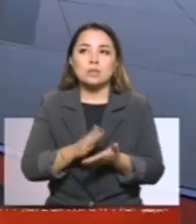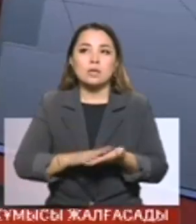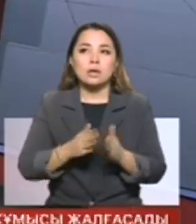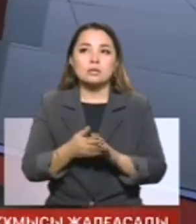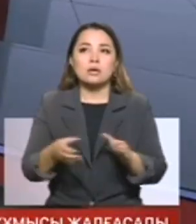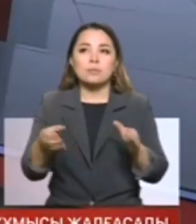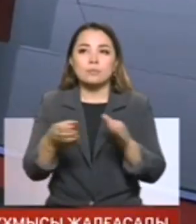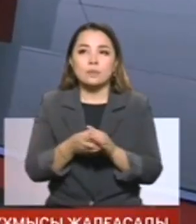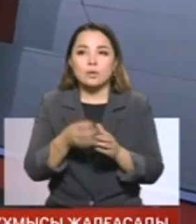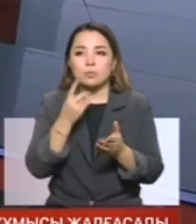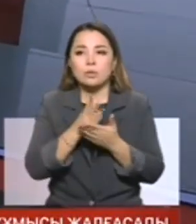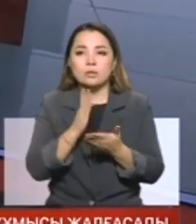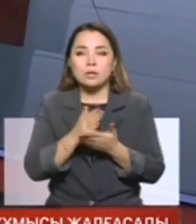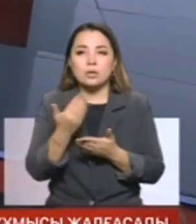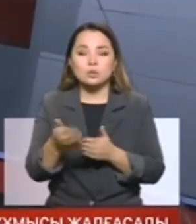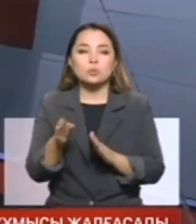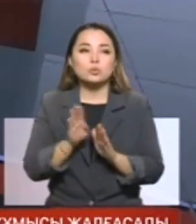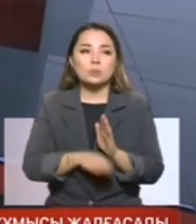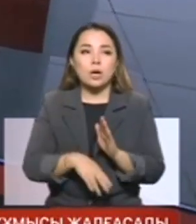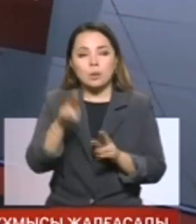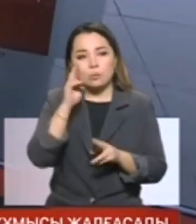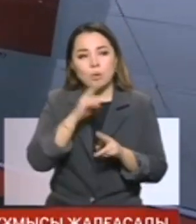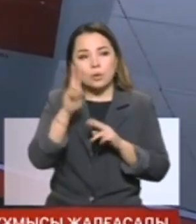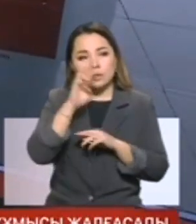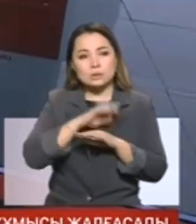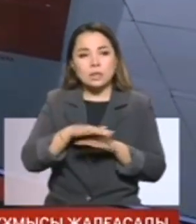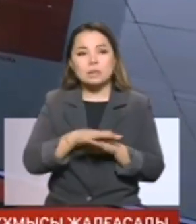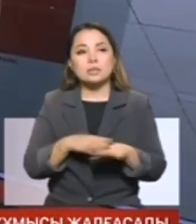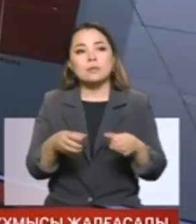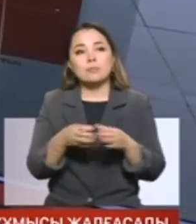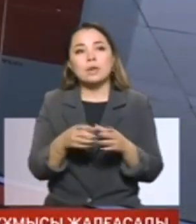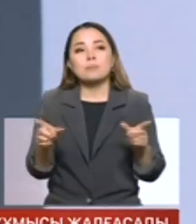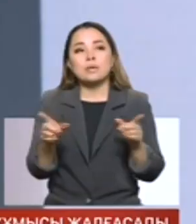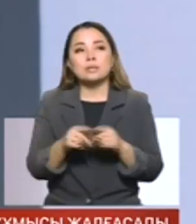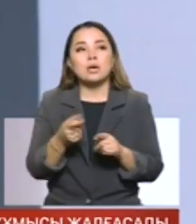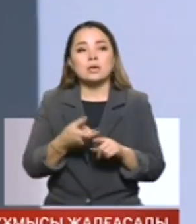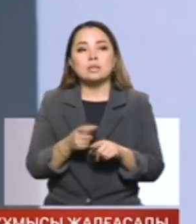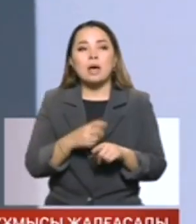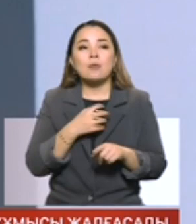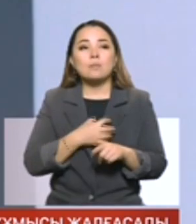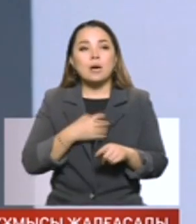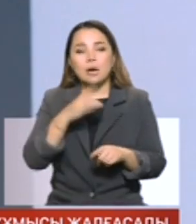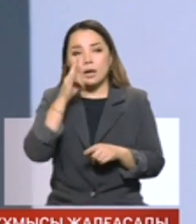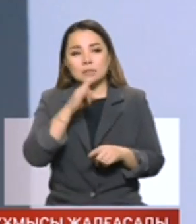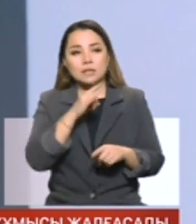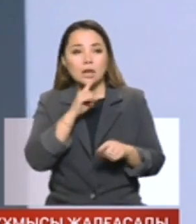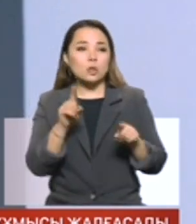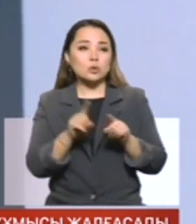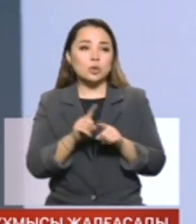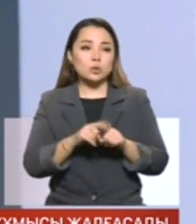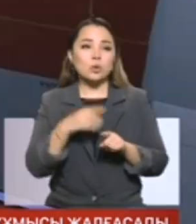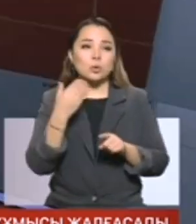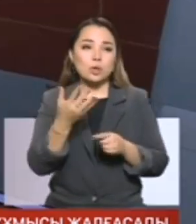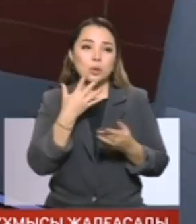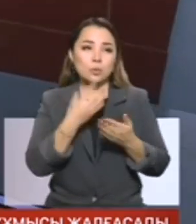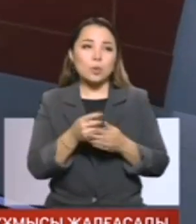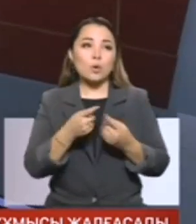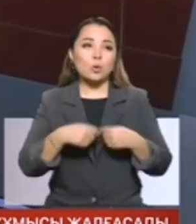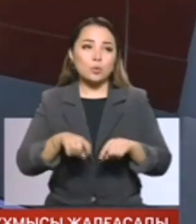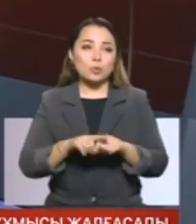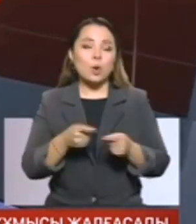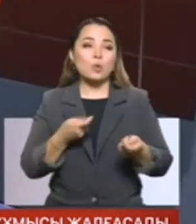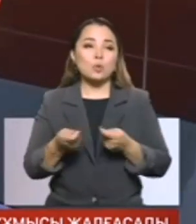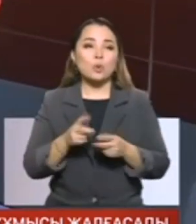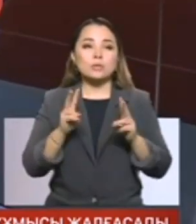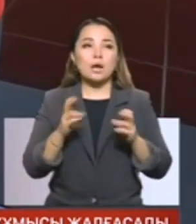жағдай ушығып тұр. Осы орайда бауырлас елдердің бірігуі аса маңызды. Қазақстан үшін бұл ұйымның